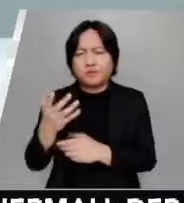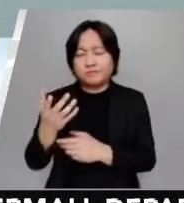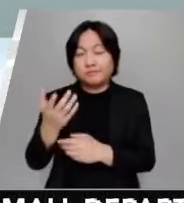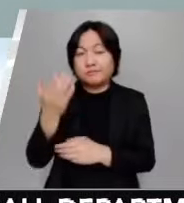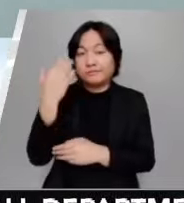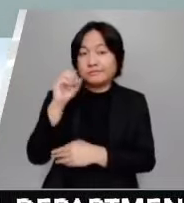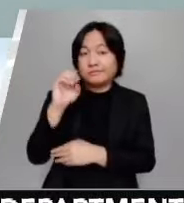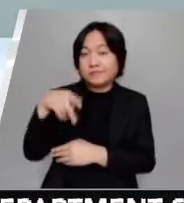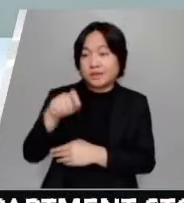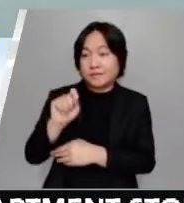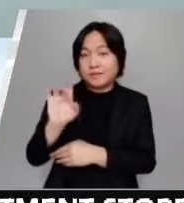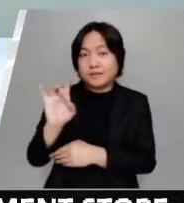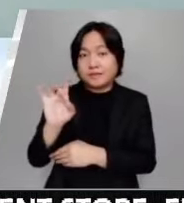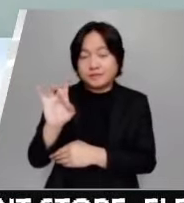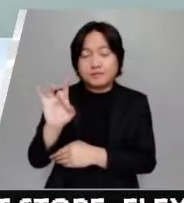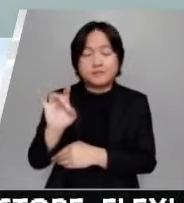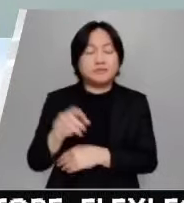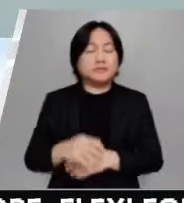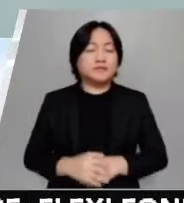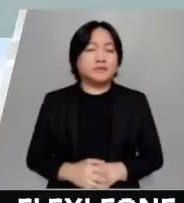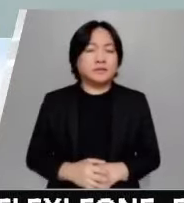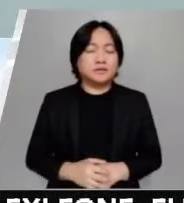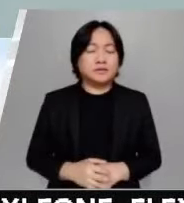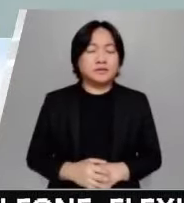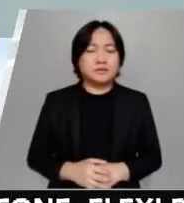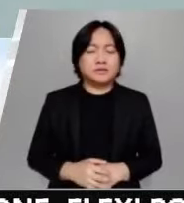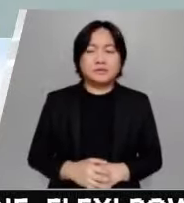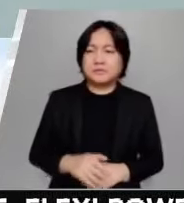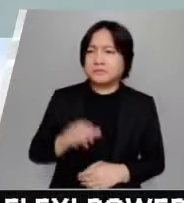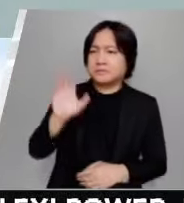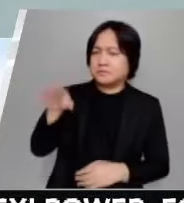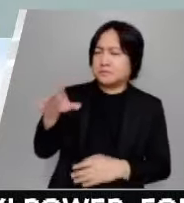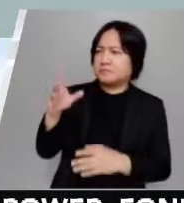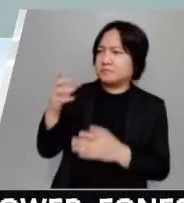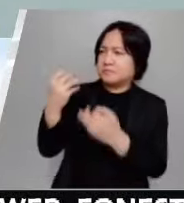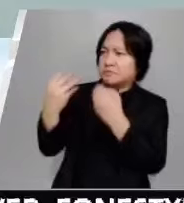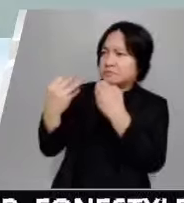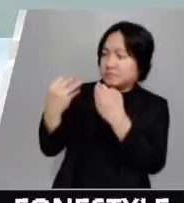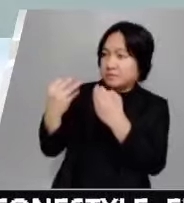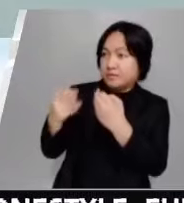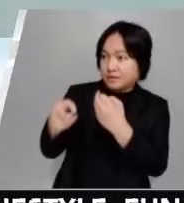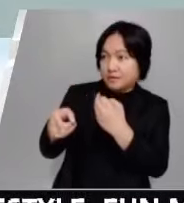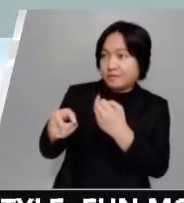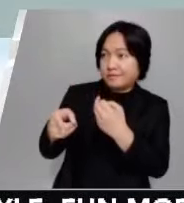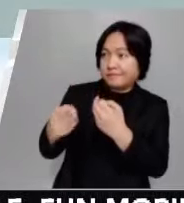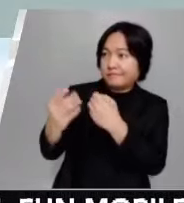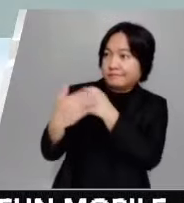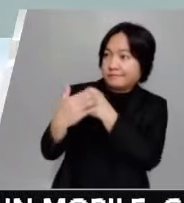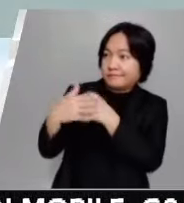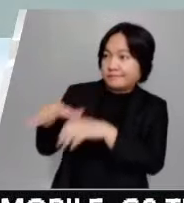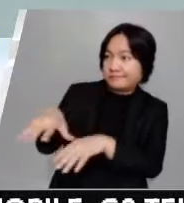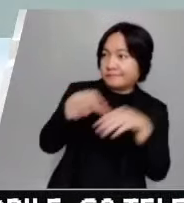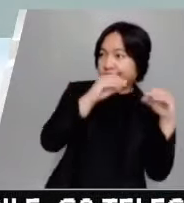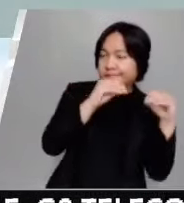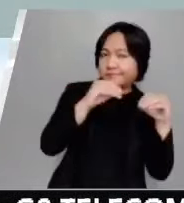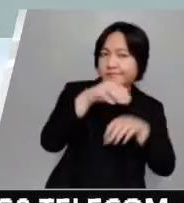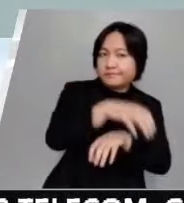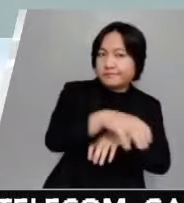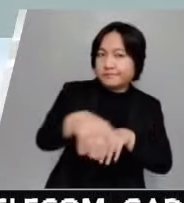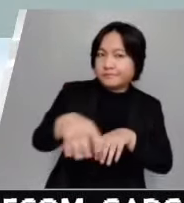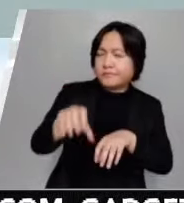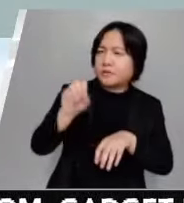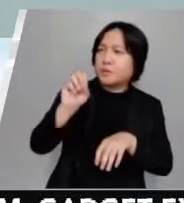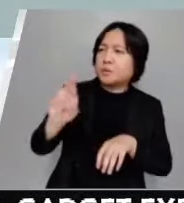activity ng bulkan Canon ah mairerekomenda ho ba ninyo yung paglikas na ulit ng mga residente o ah Ano ho sila sumunod lang ho sila sa mga